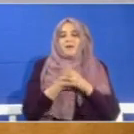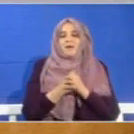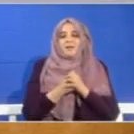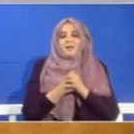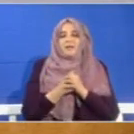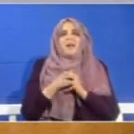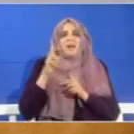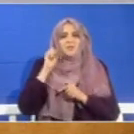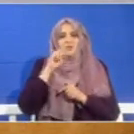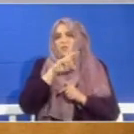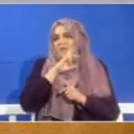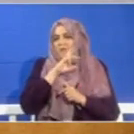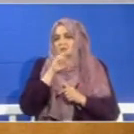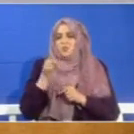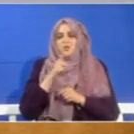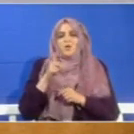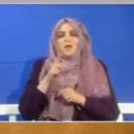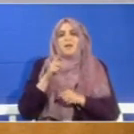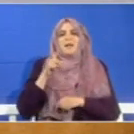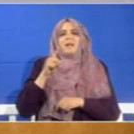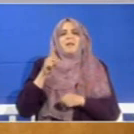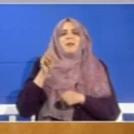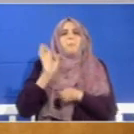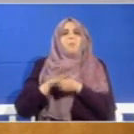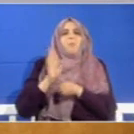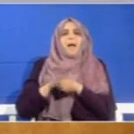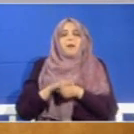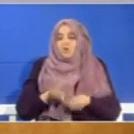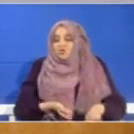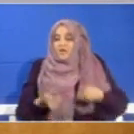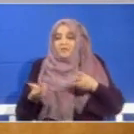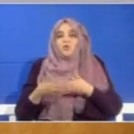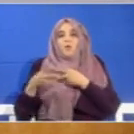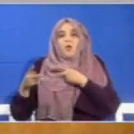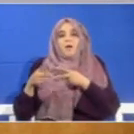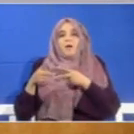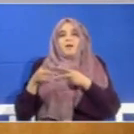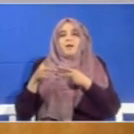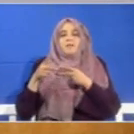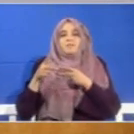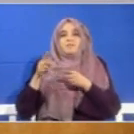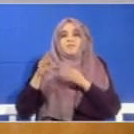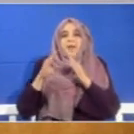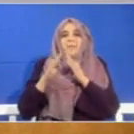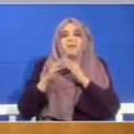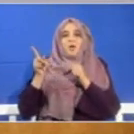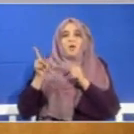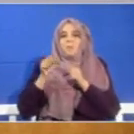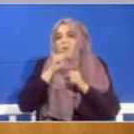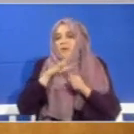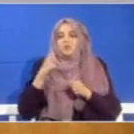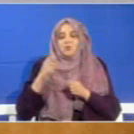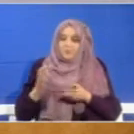اليهودي يضع قاذورات في طريق النبي صلى الله عليه وسلم وعند بيته، ويخرج النبي صلى الله عليه وسلم ويجمع هذه